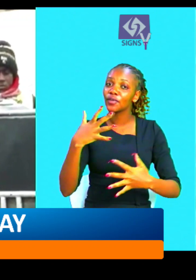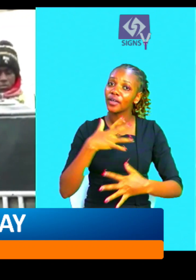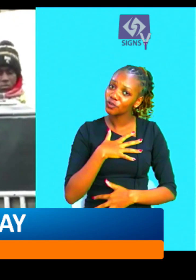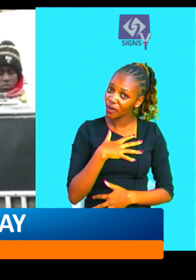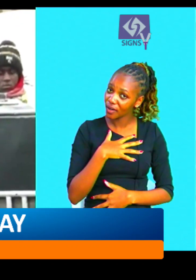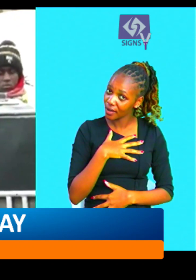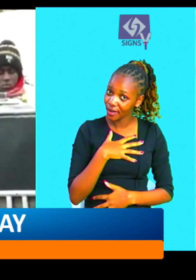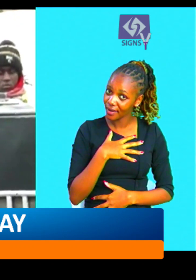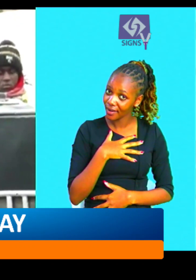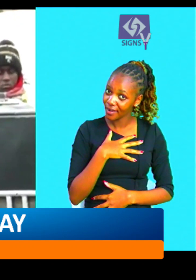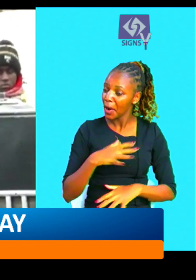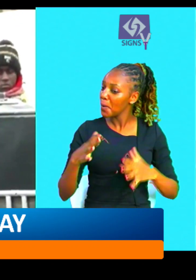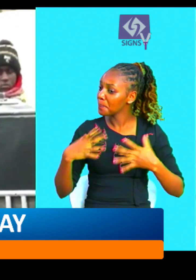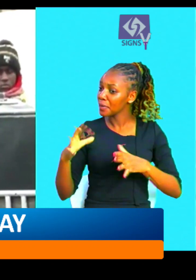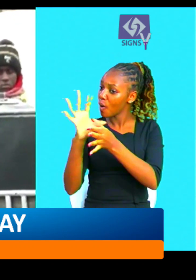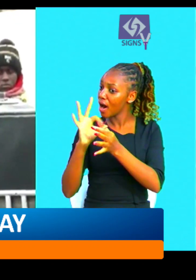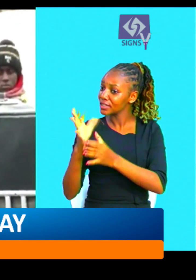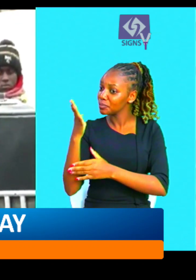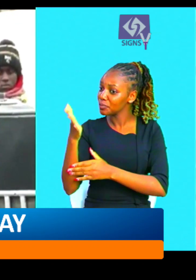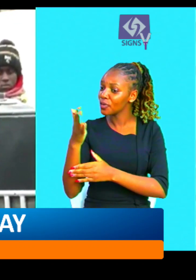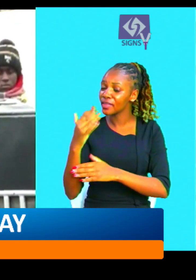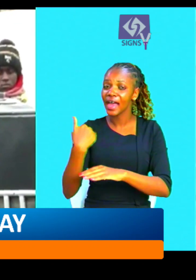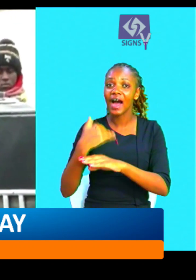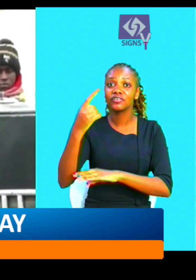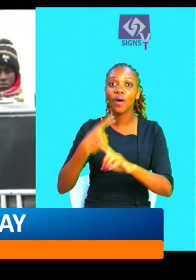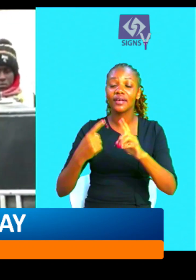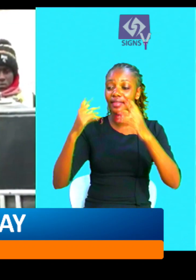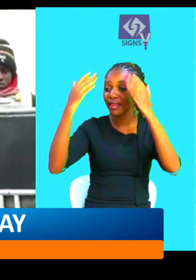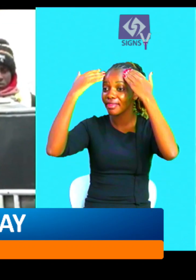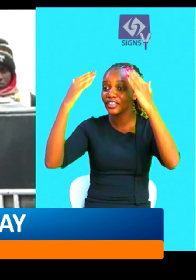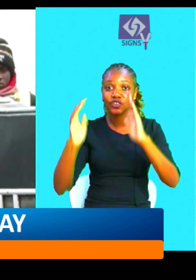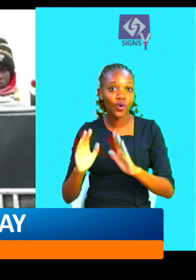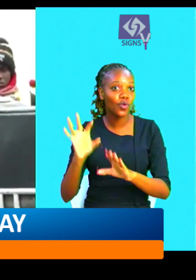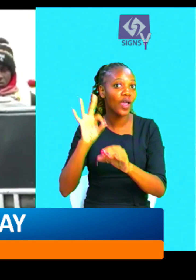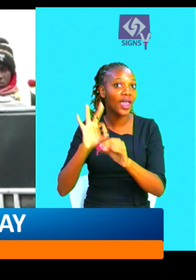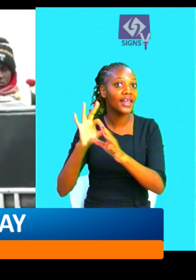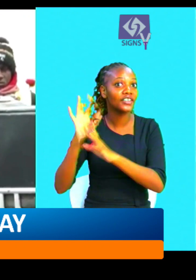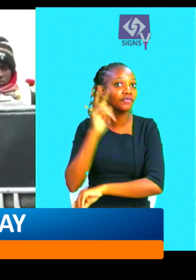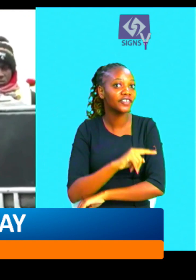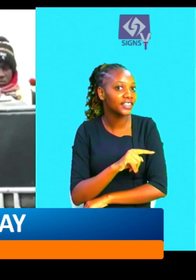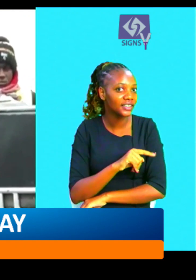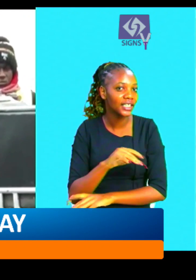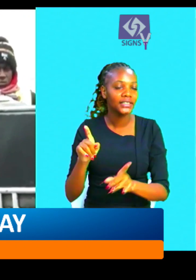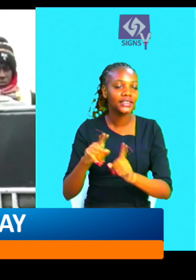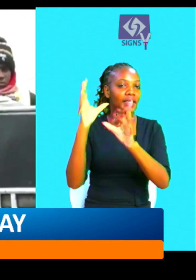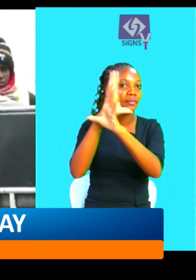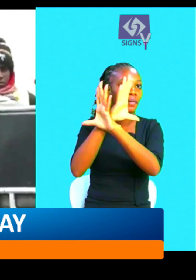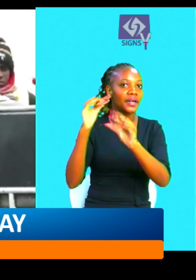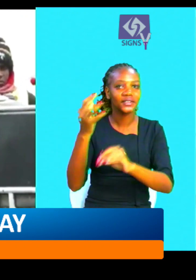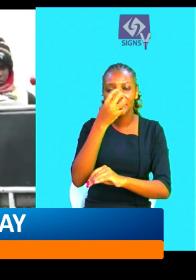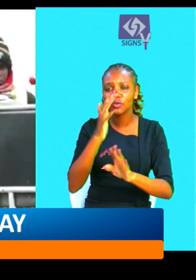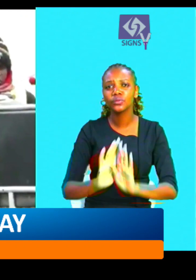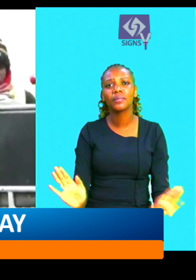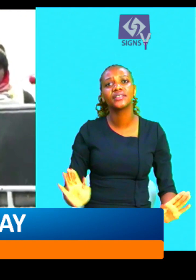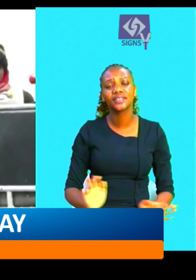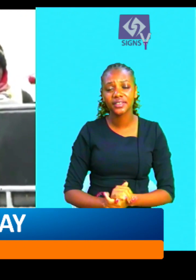siwezi kukubali tena. Na rais hapa, watu hapa Mlima Kenya walikuchagua wewe na wakakupatia kura zao